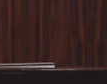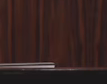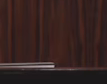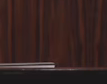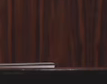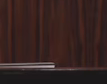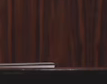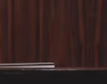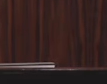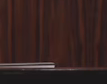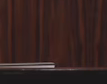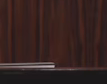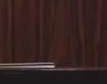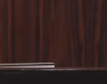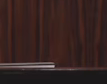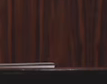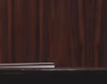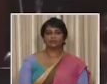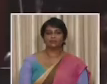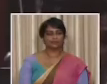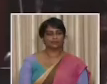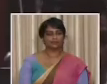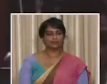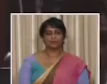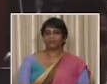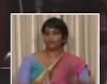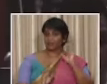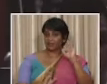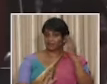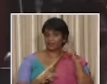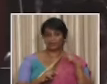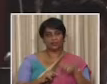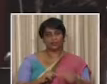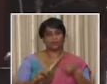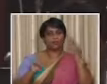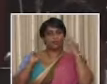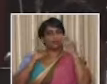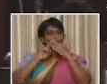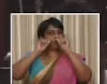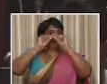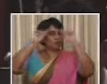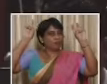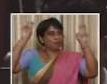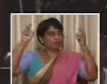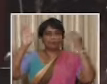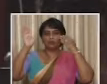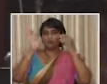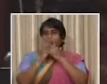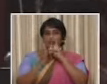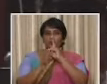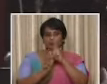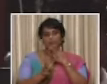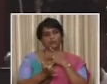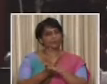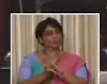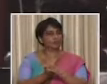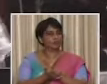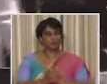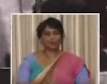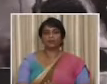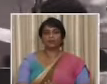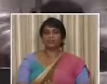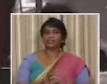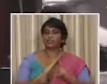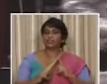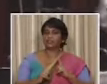මූලාසන සභාපතිතුමනි විශේෂයෙන්ම අද මේ මාතෘකාවට අදහස් ඉදිරිපත් කරන ලැබීම ගැන සතුටු වෙනවා